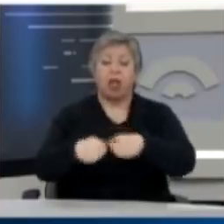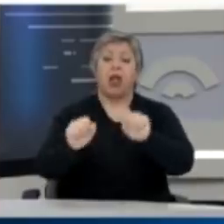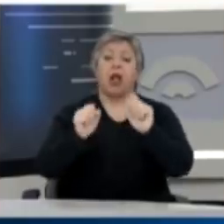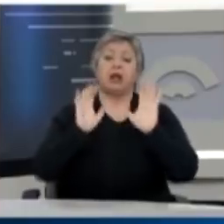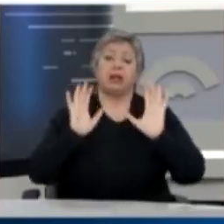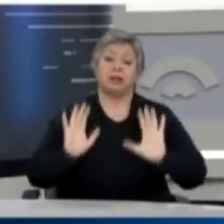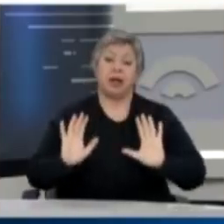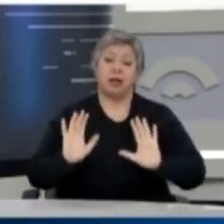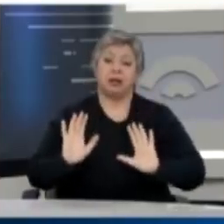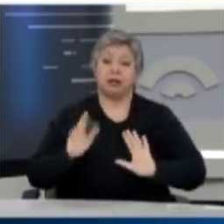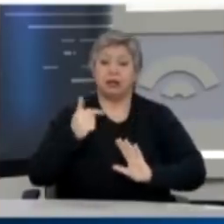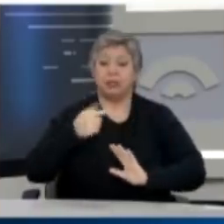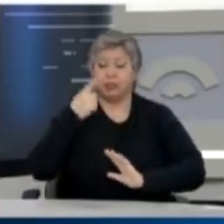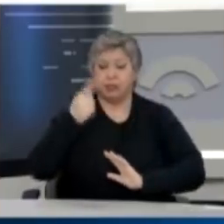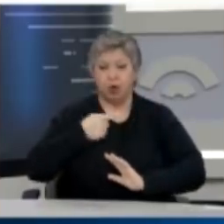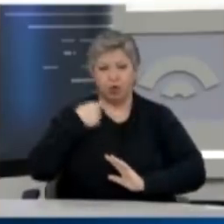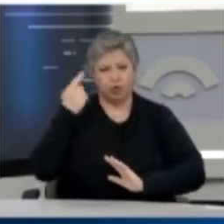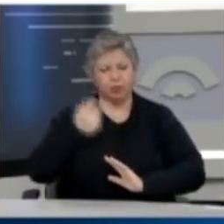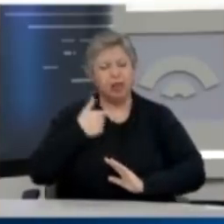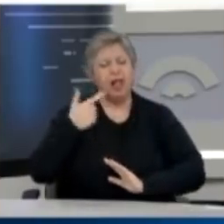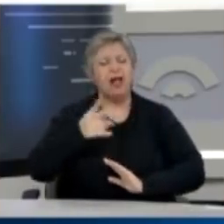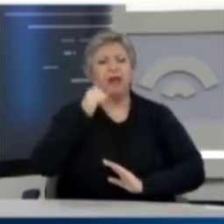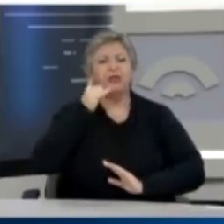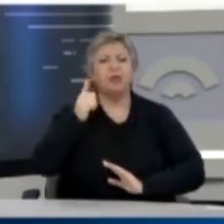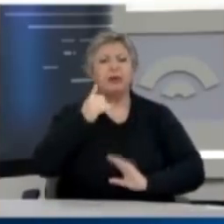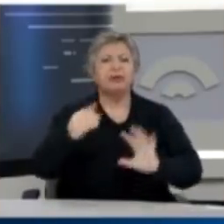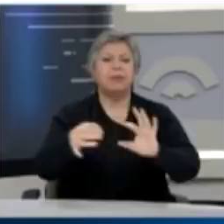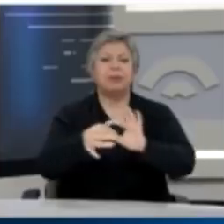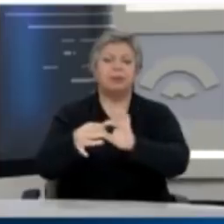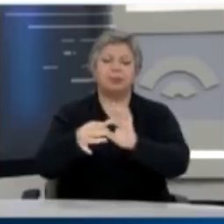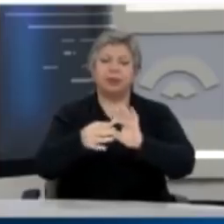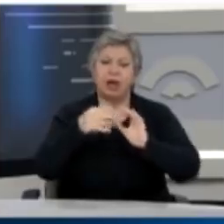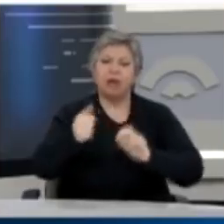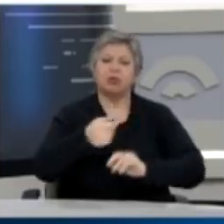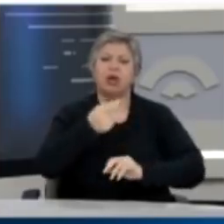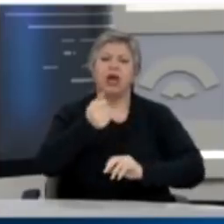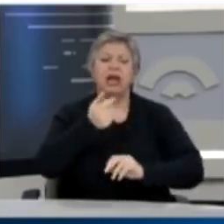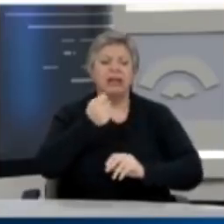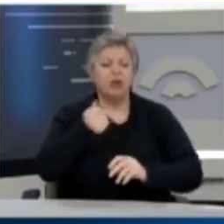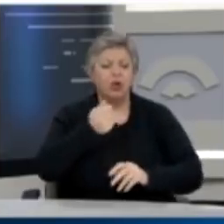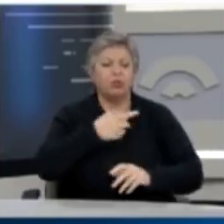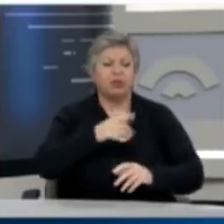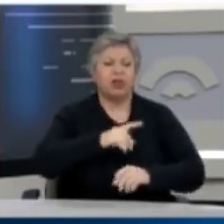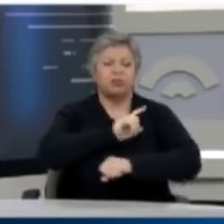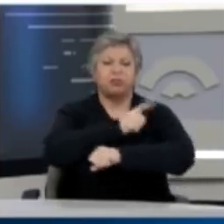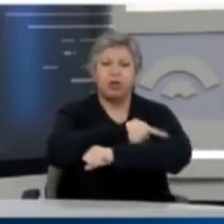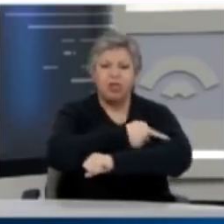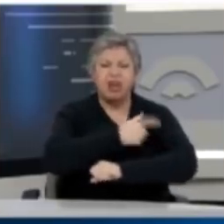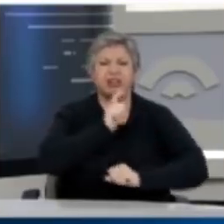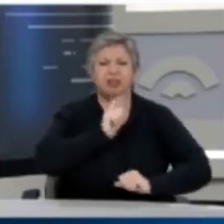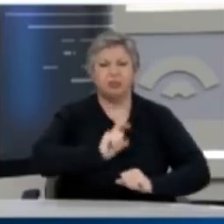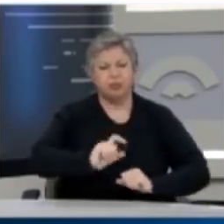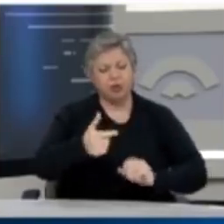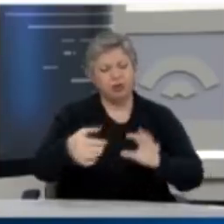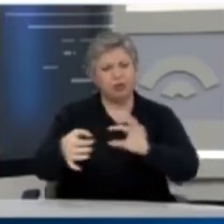από τα ισχυρά πολιτικά οικονομικά συμφέροντα μέσα σε αυτό το σαθρό και διεφθαρμένο σύστημα. Η πρότασή μας